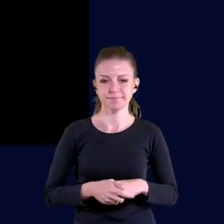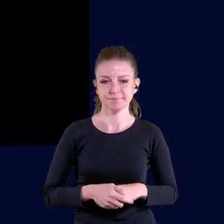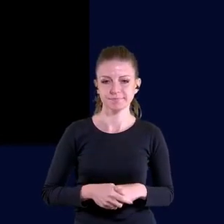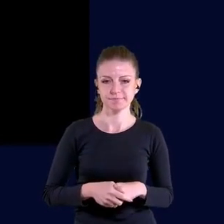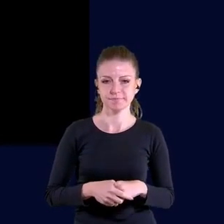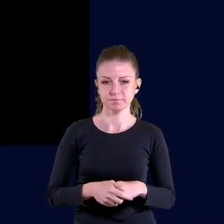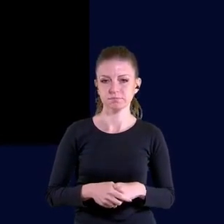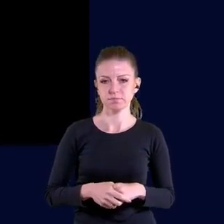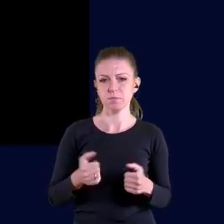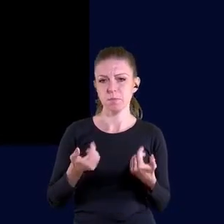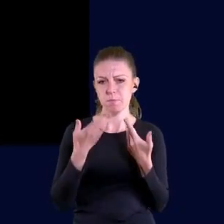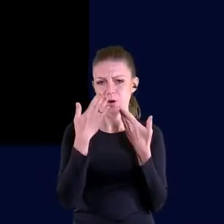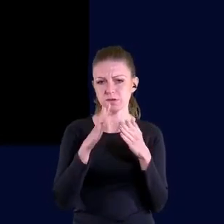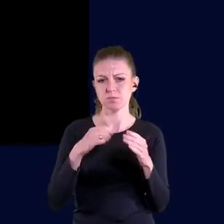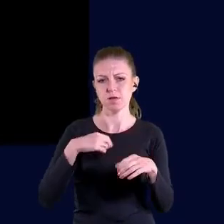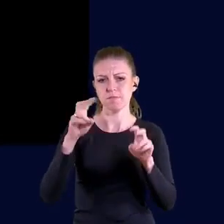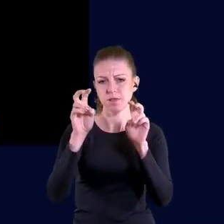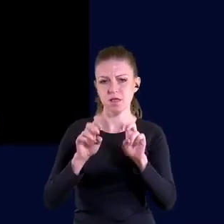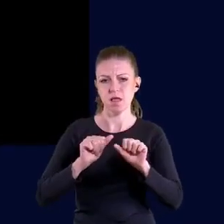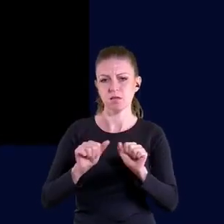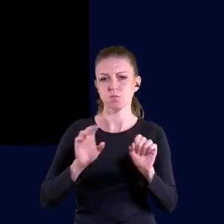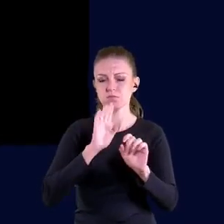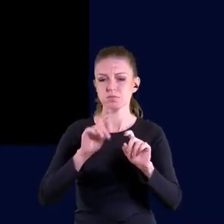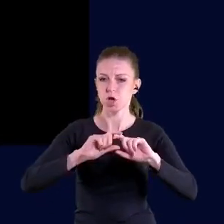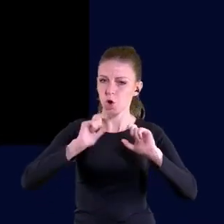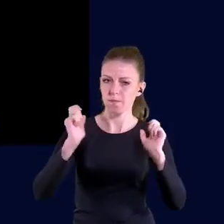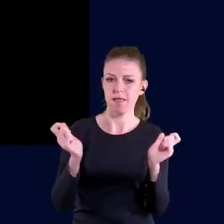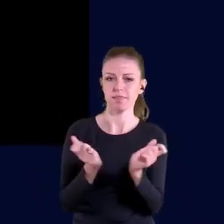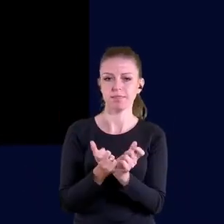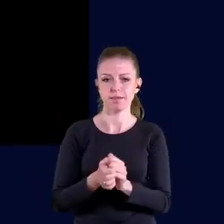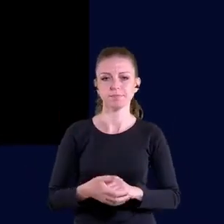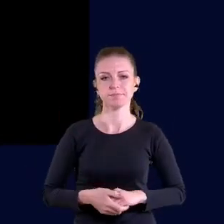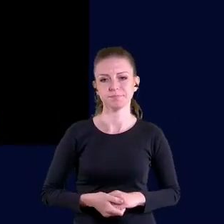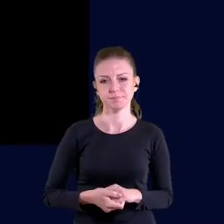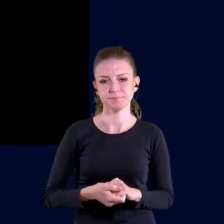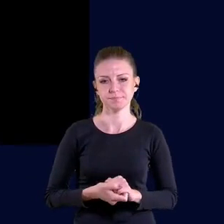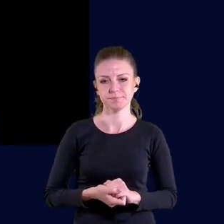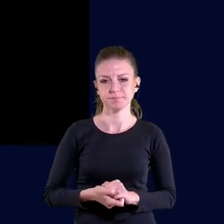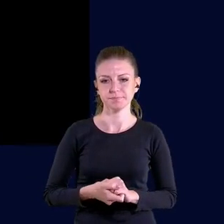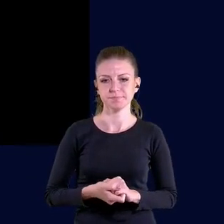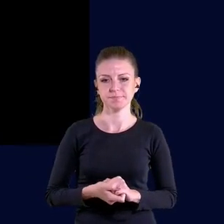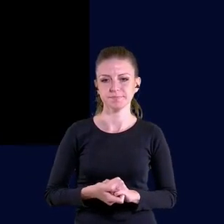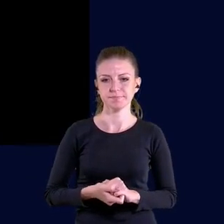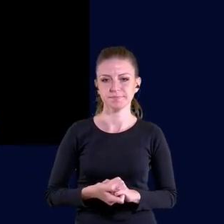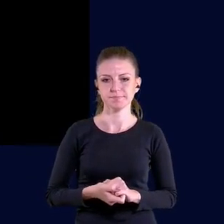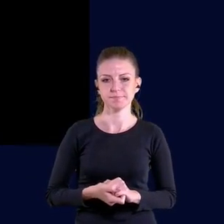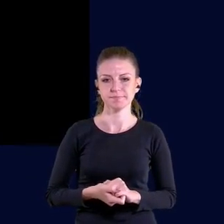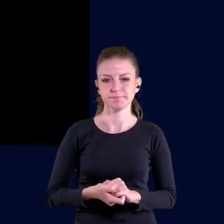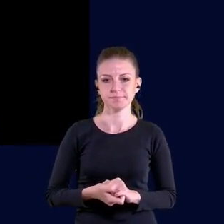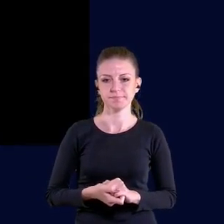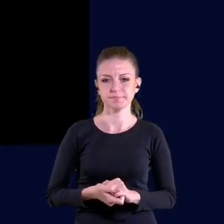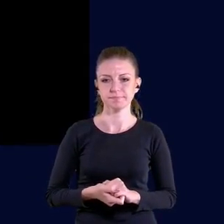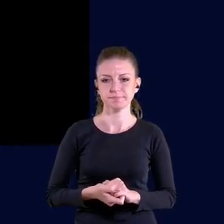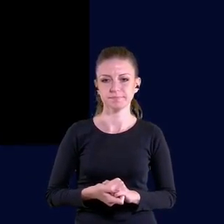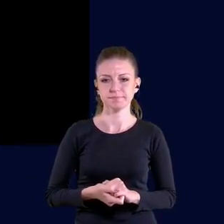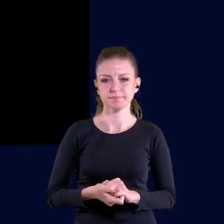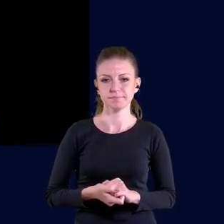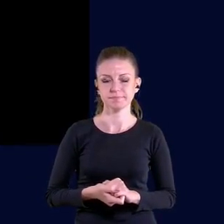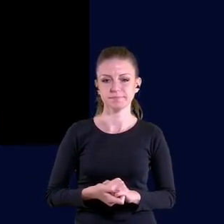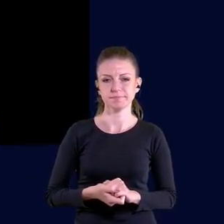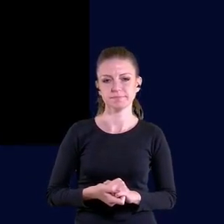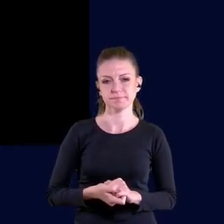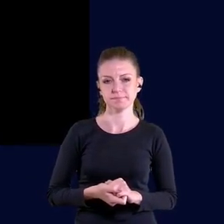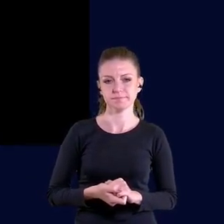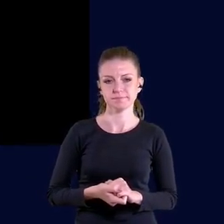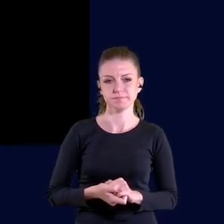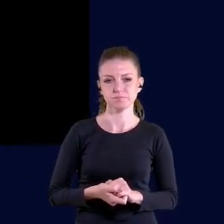są pełniejsze w stosunku do danych które które mamy zło Cisco Plus No a tutaj